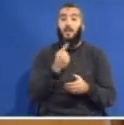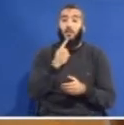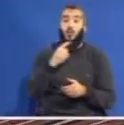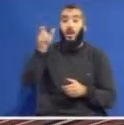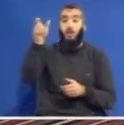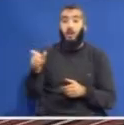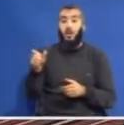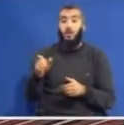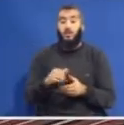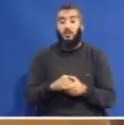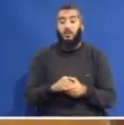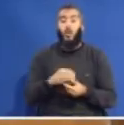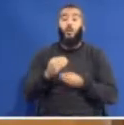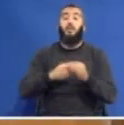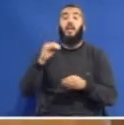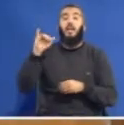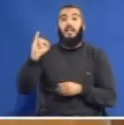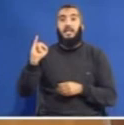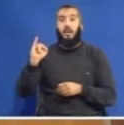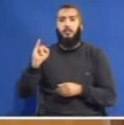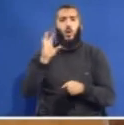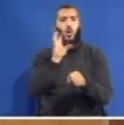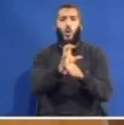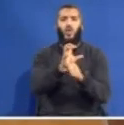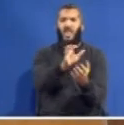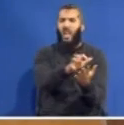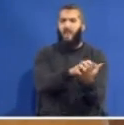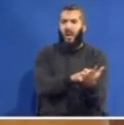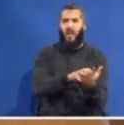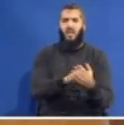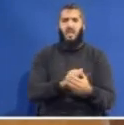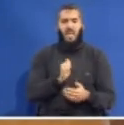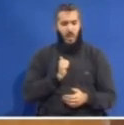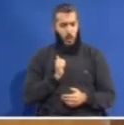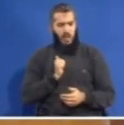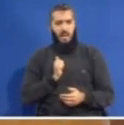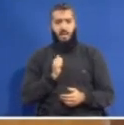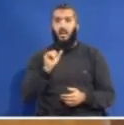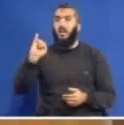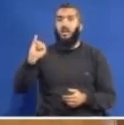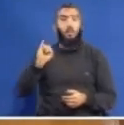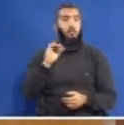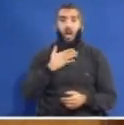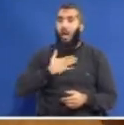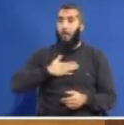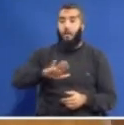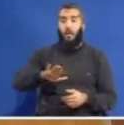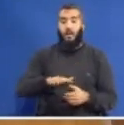يحارب فينا الشح والطمع والأنانية، فهو يريدنا أن نكون